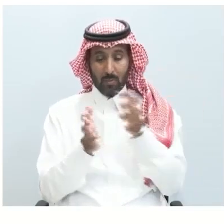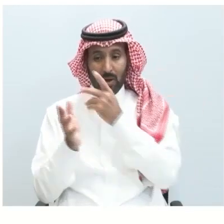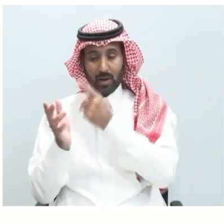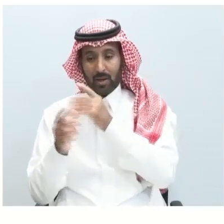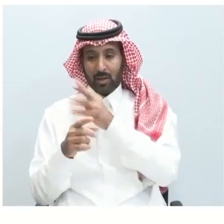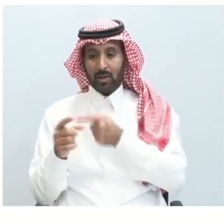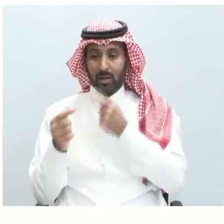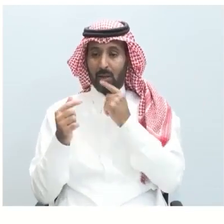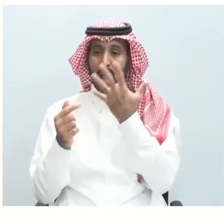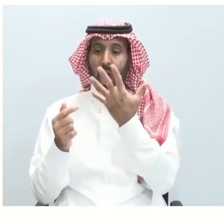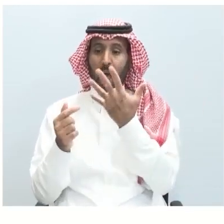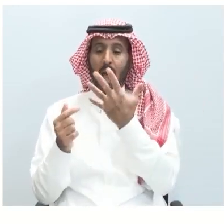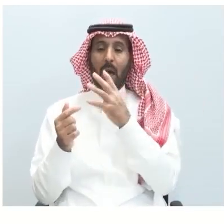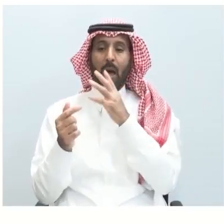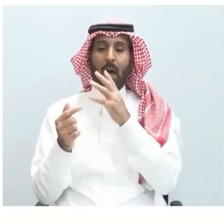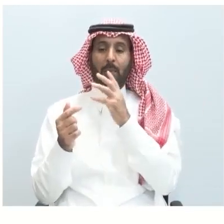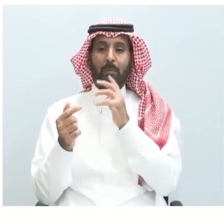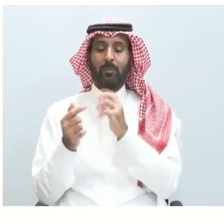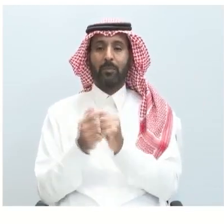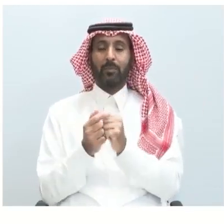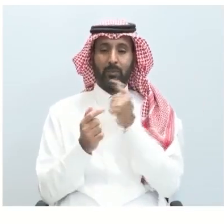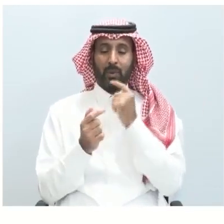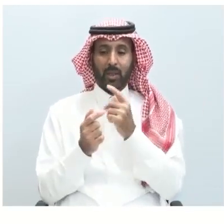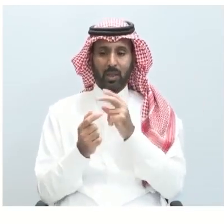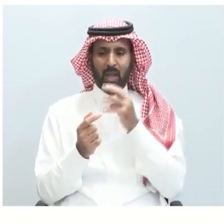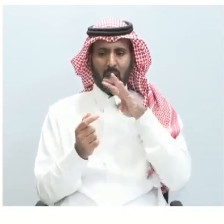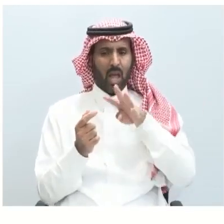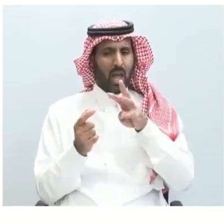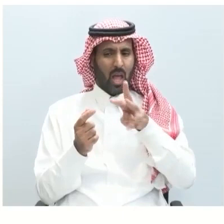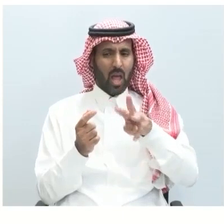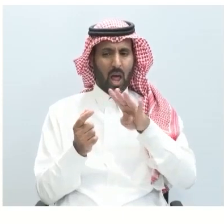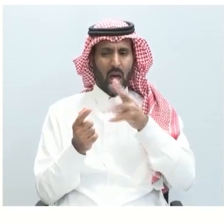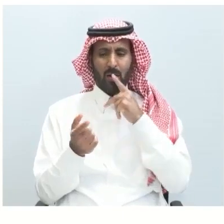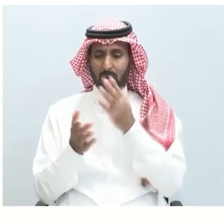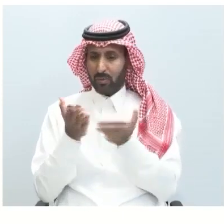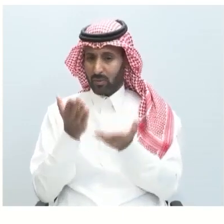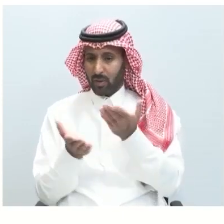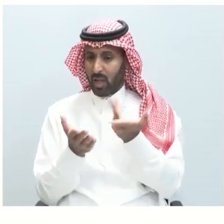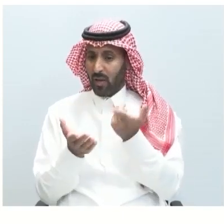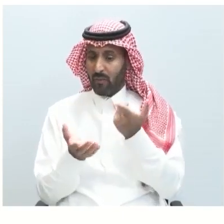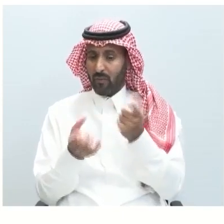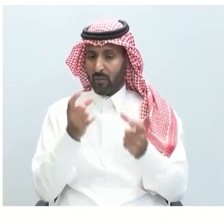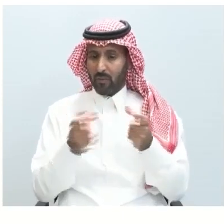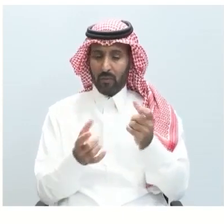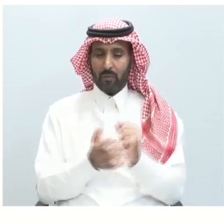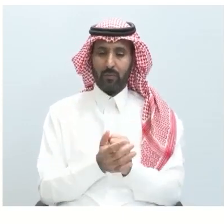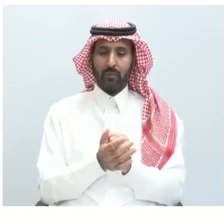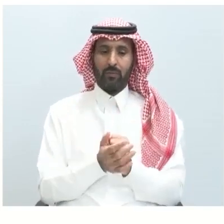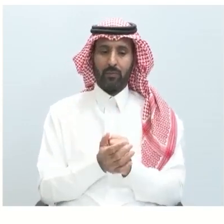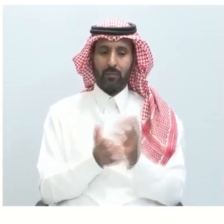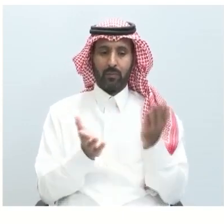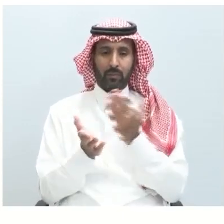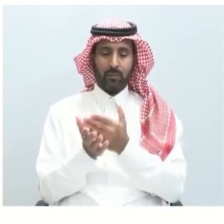مثلا نقول انها 5000 سياره كيف سنقوم بعمليه التوازن بين المدينتين او بين الدولتين